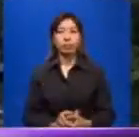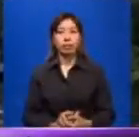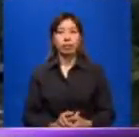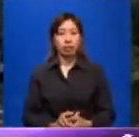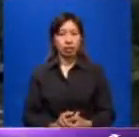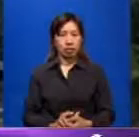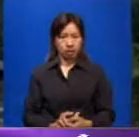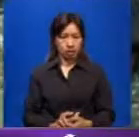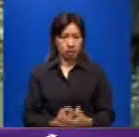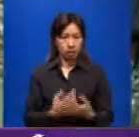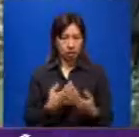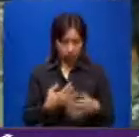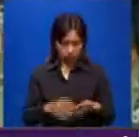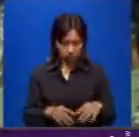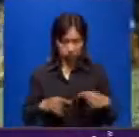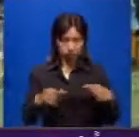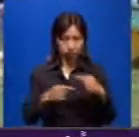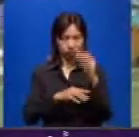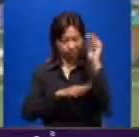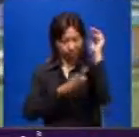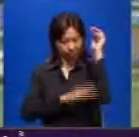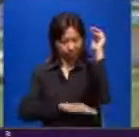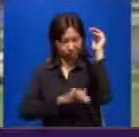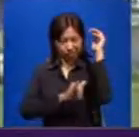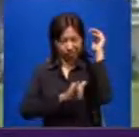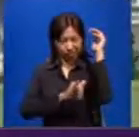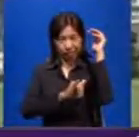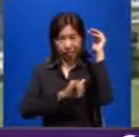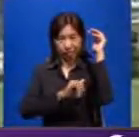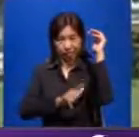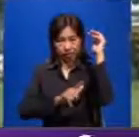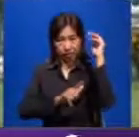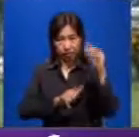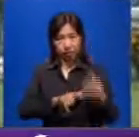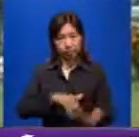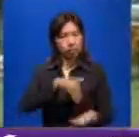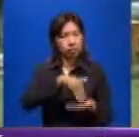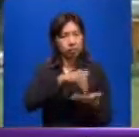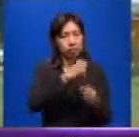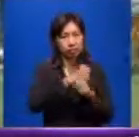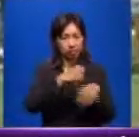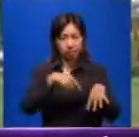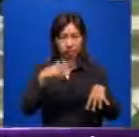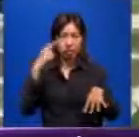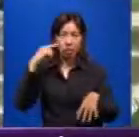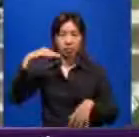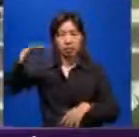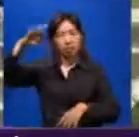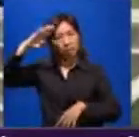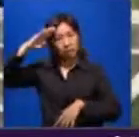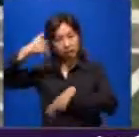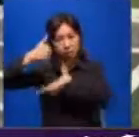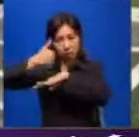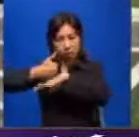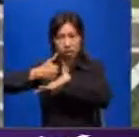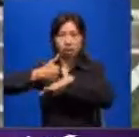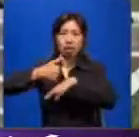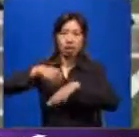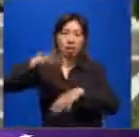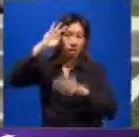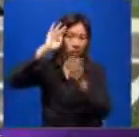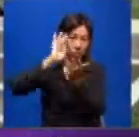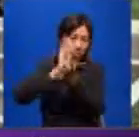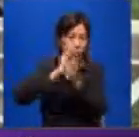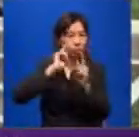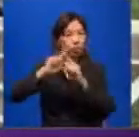สไตล์พลโทวริชโรจนะภักดีแม่ทัพภาคที่ 4ประชุมร่วมกับหน่วยงานกำลังทหารตำรวจฝ่ายปกครองในพื้นที่อำเภอ